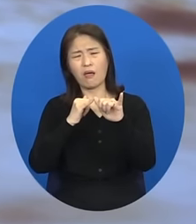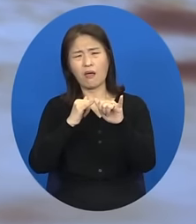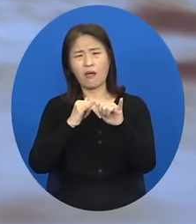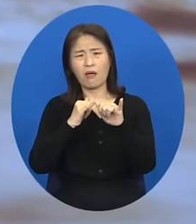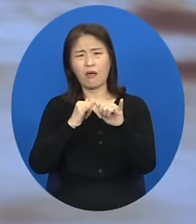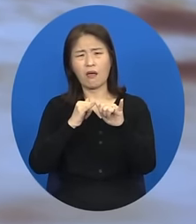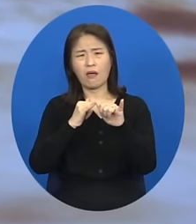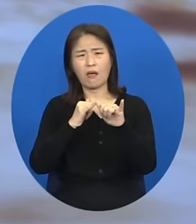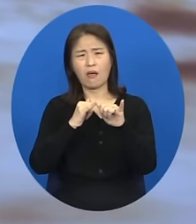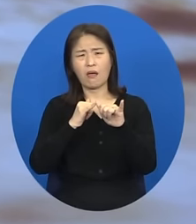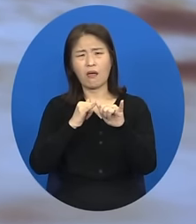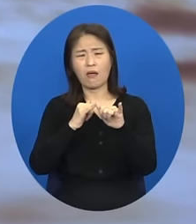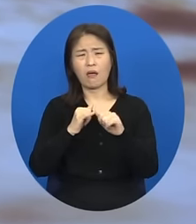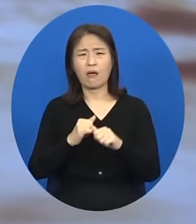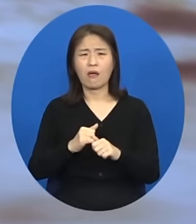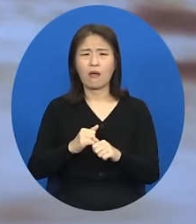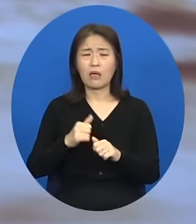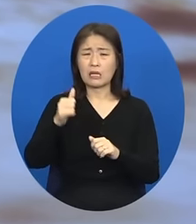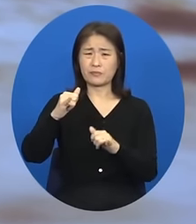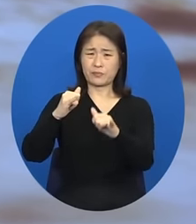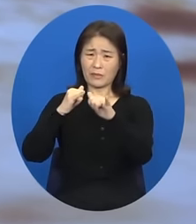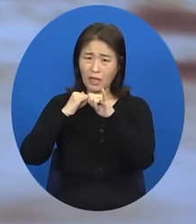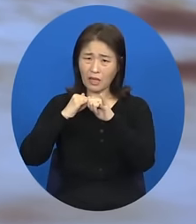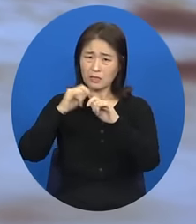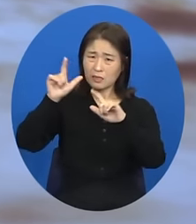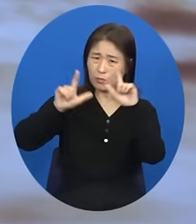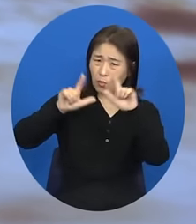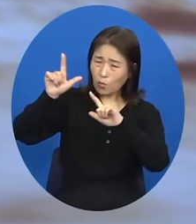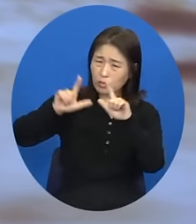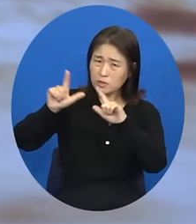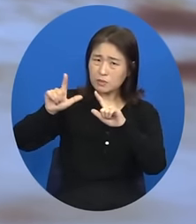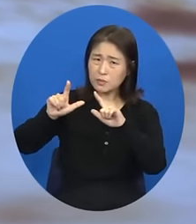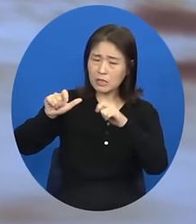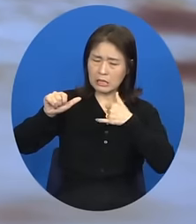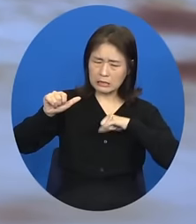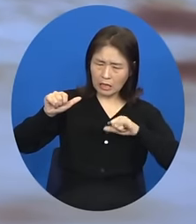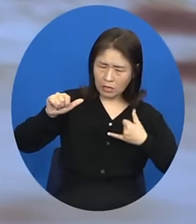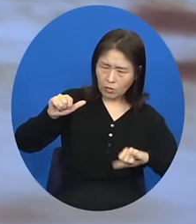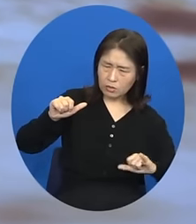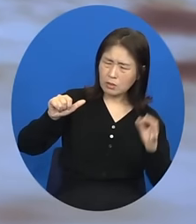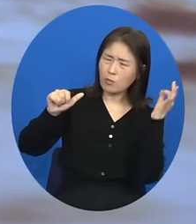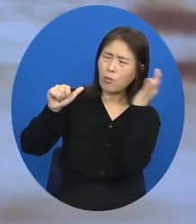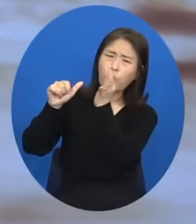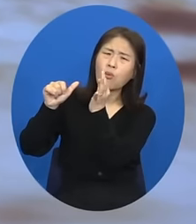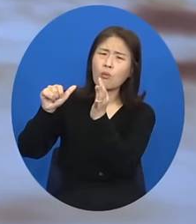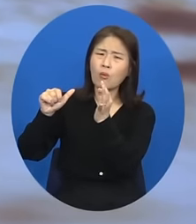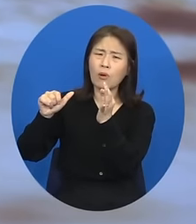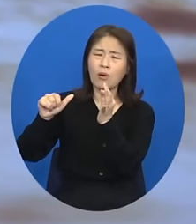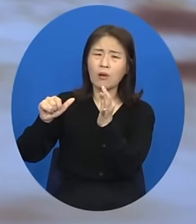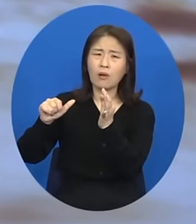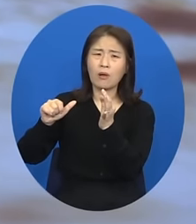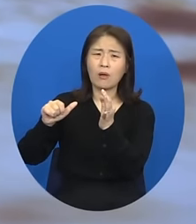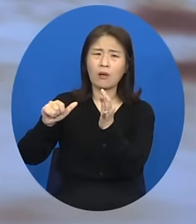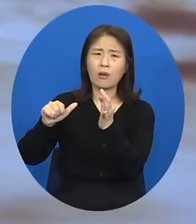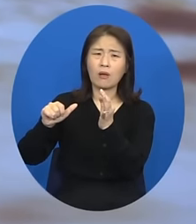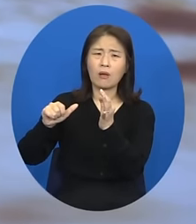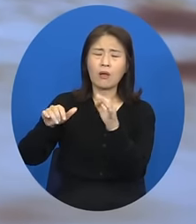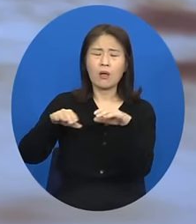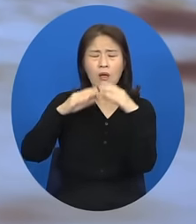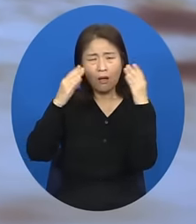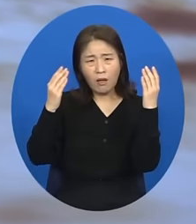거예요. 근데 이 모습을 자녀들이 들어왔을 때 본 거죠. 이 모든